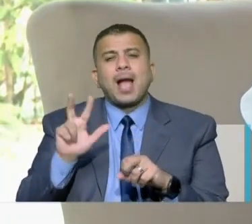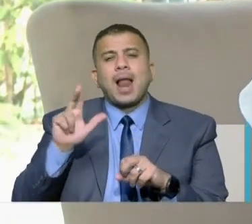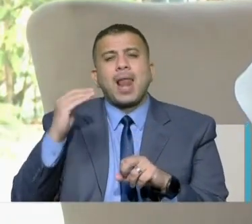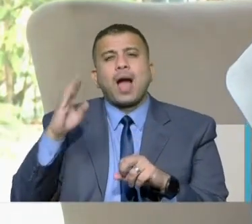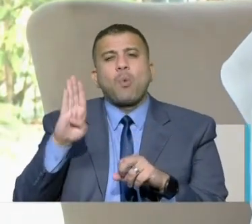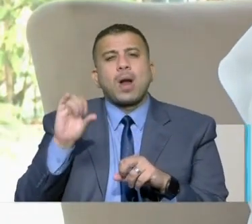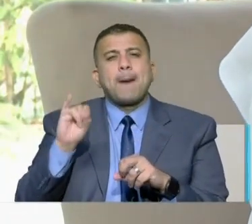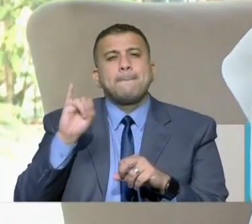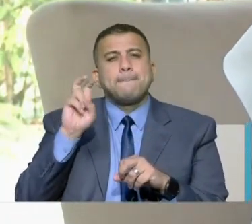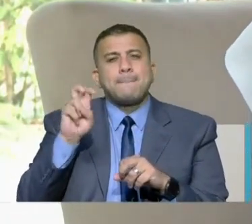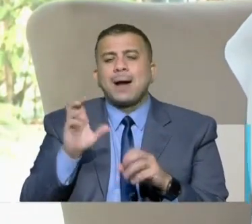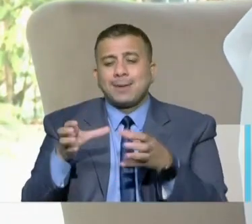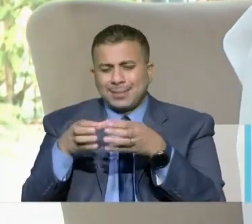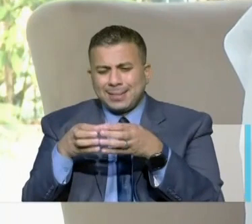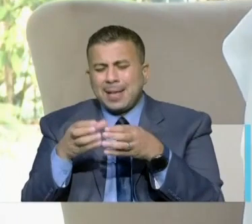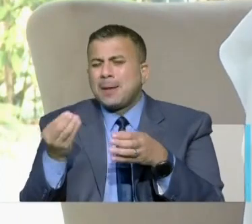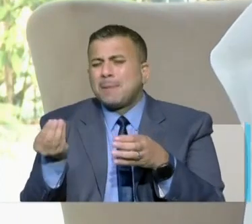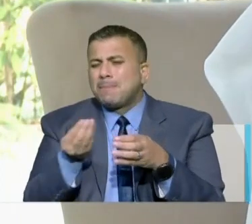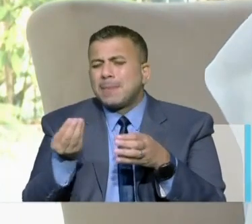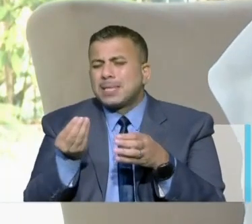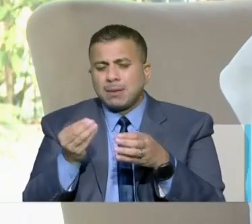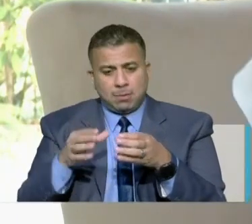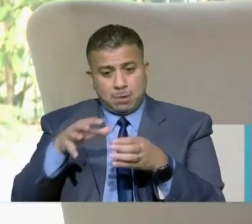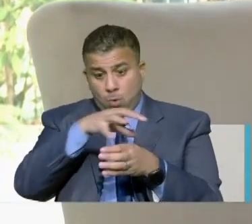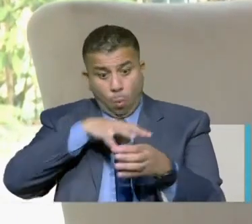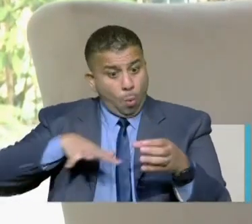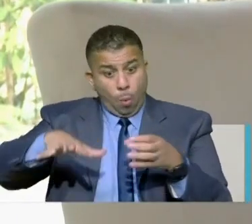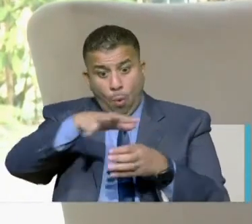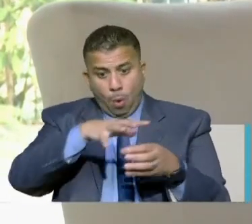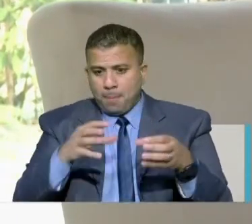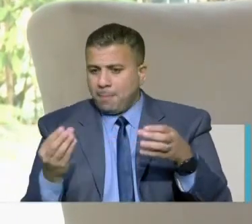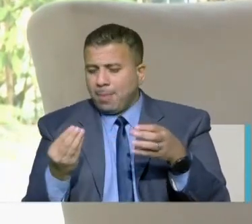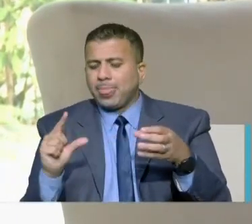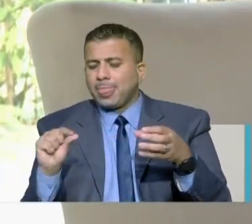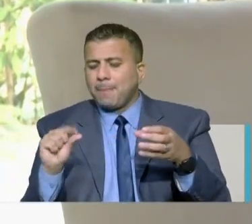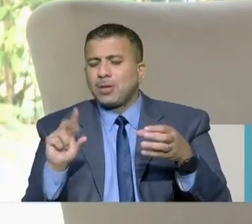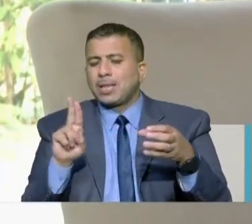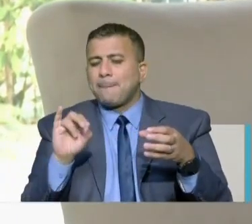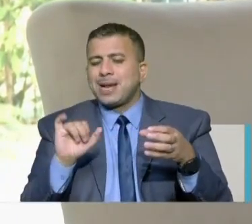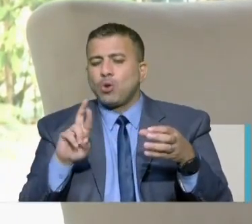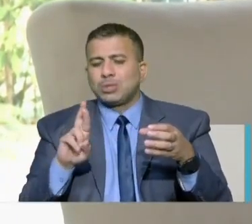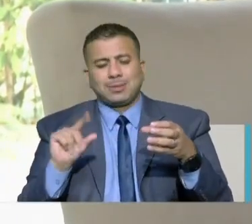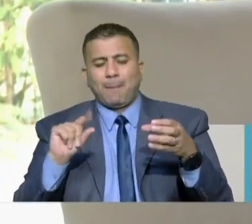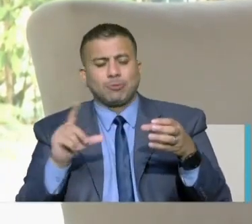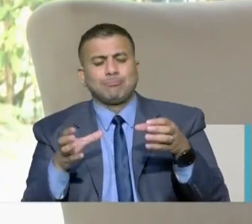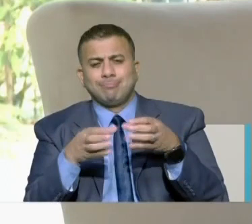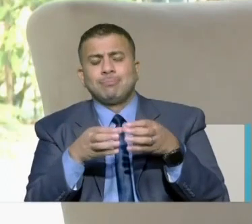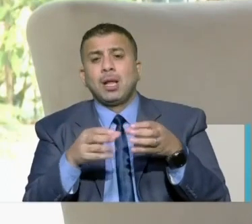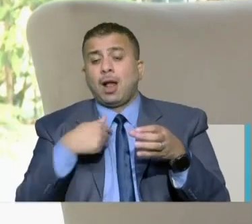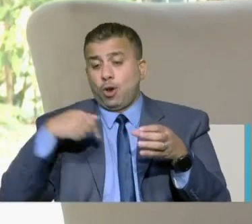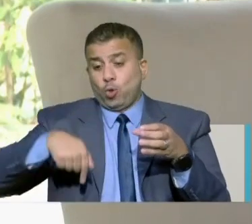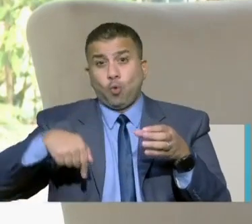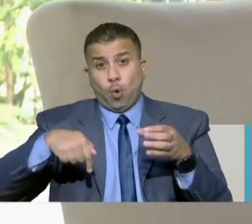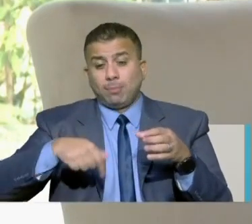هي جزء بسيط جدا من منظومه متكامله هي منظومه التميز ولذلك نحنا